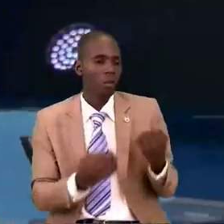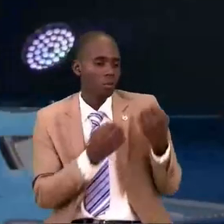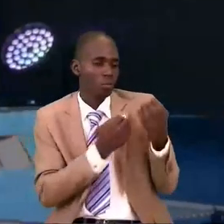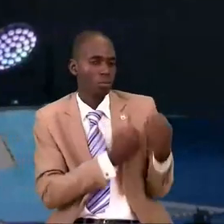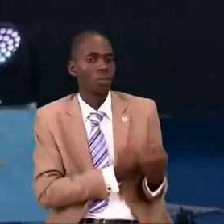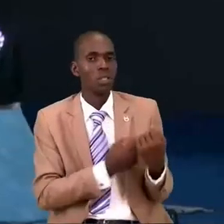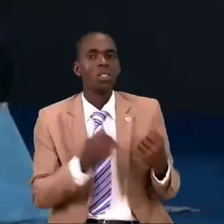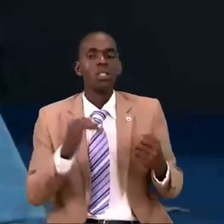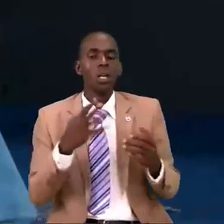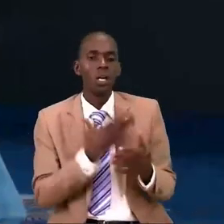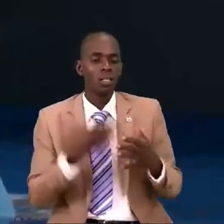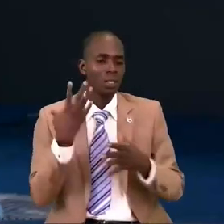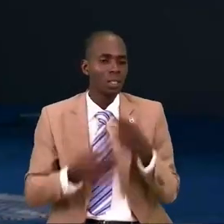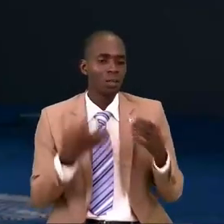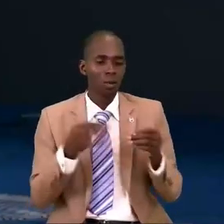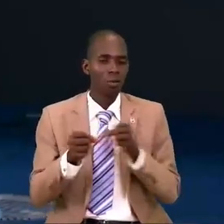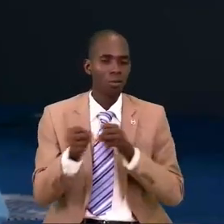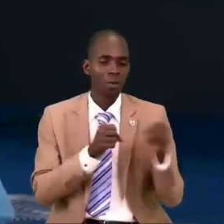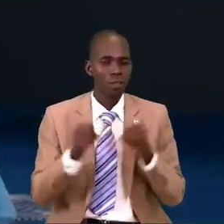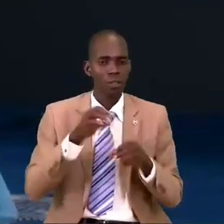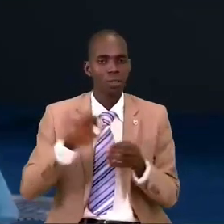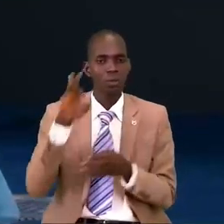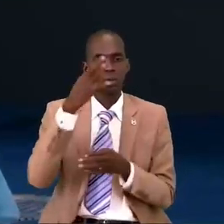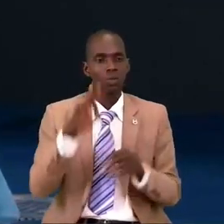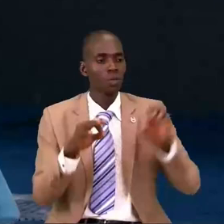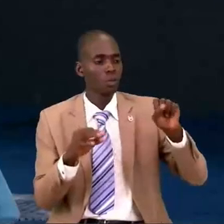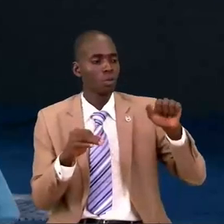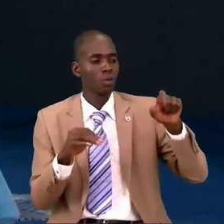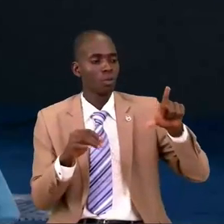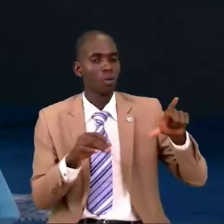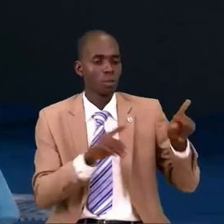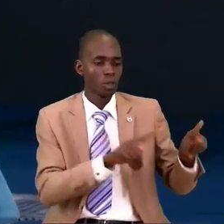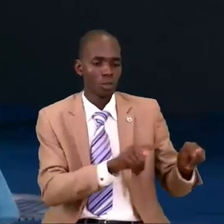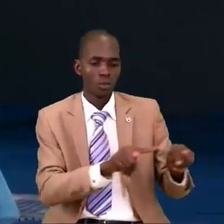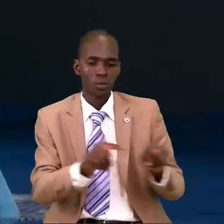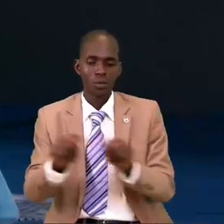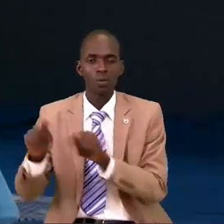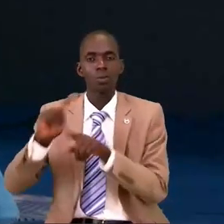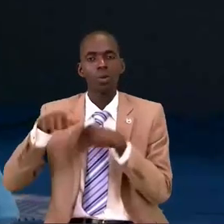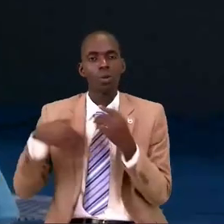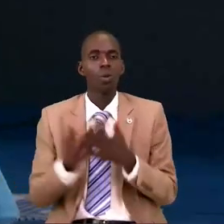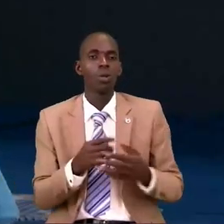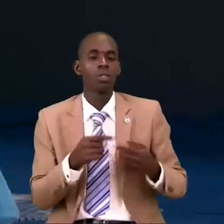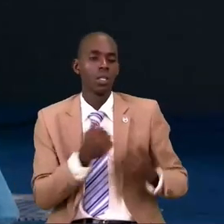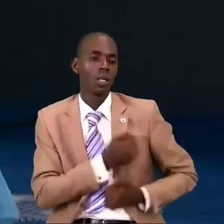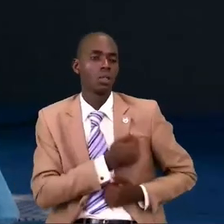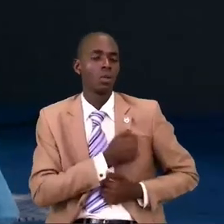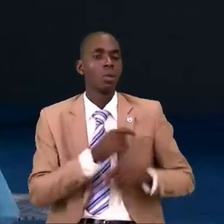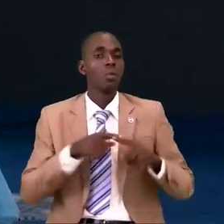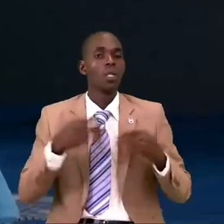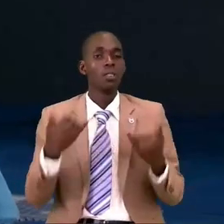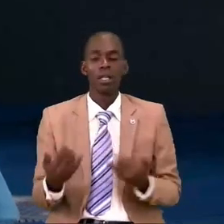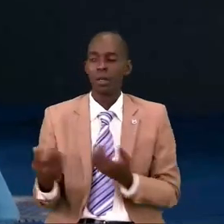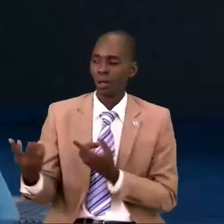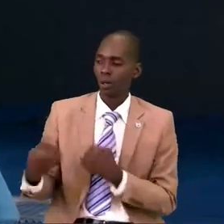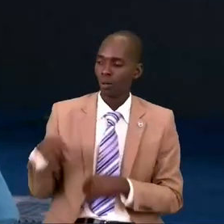Saül s'est répandu sur l'armée. Mais David est venu. Il dit, je vais me charger de l'homme. Il dit, tu ne